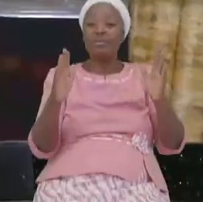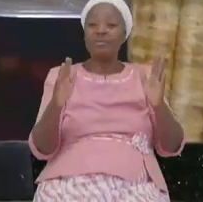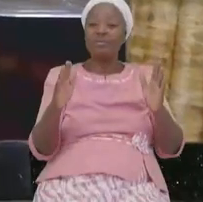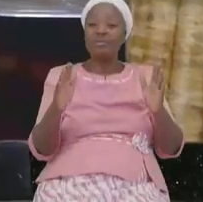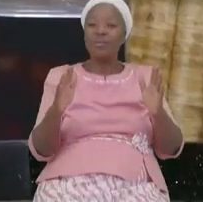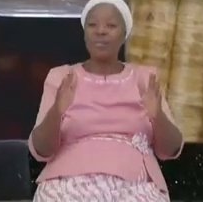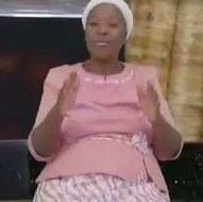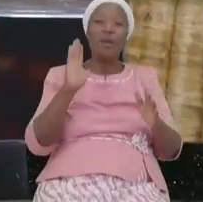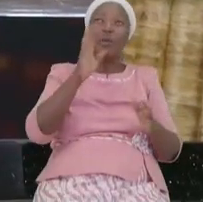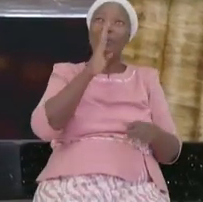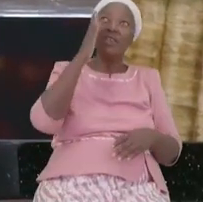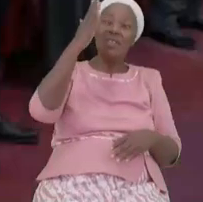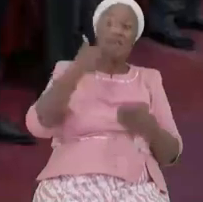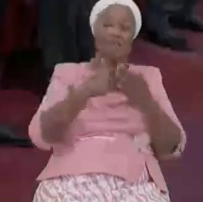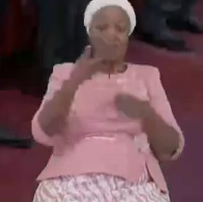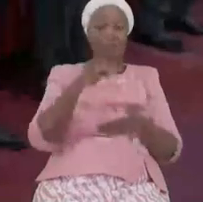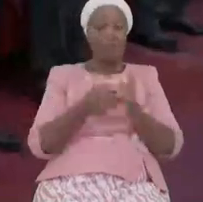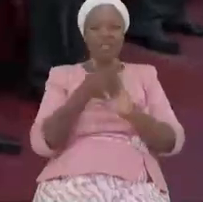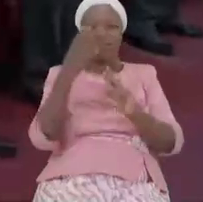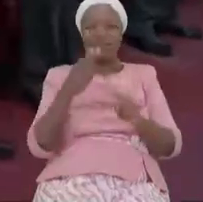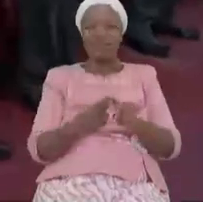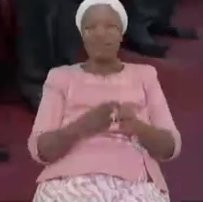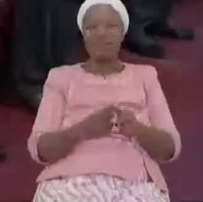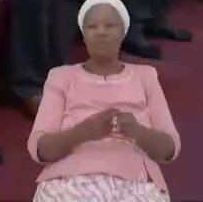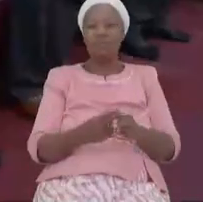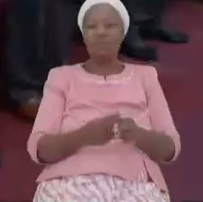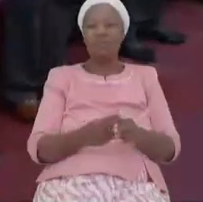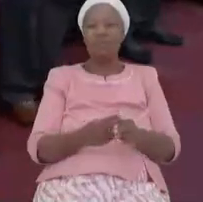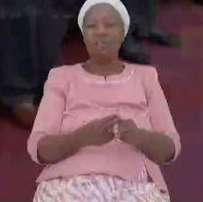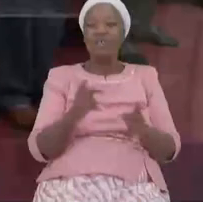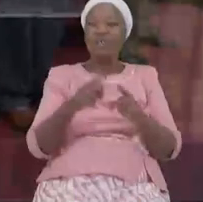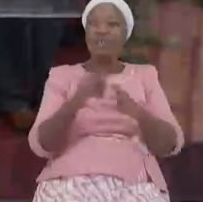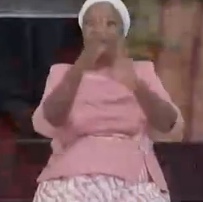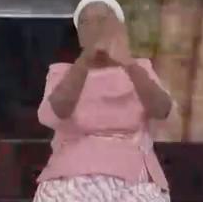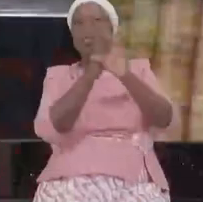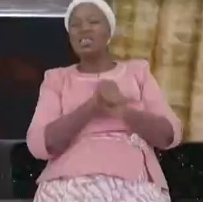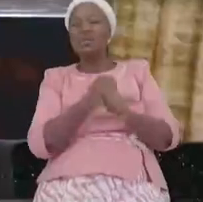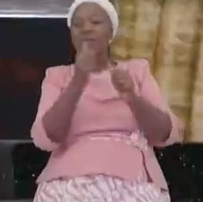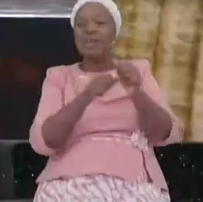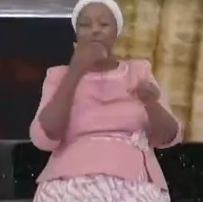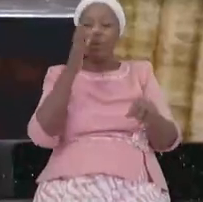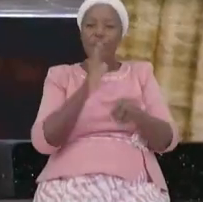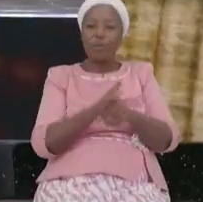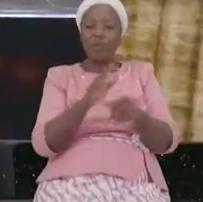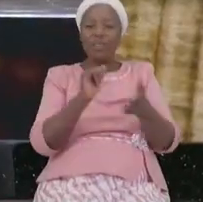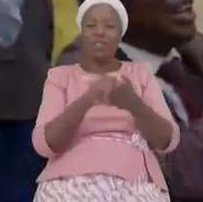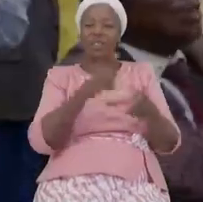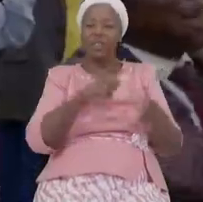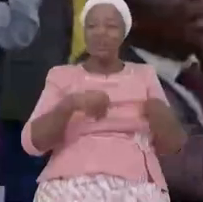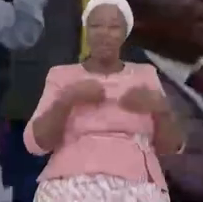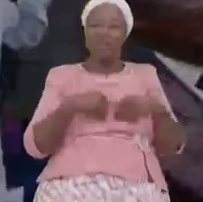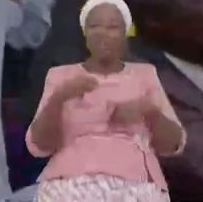sera là avant toi pour recevoir toutes les promesses que Dieu a préparées.